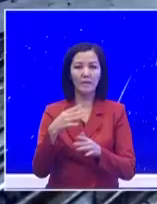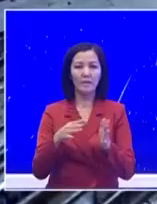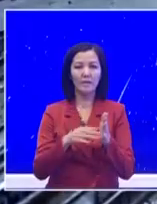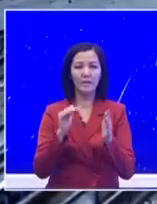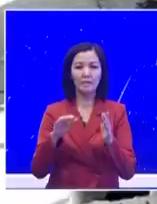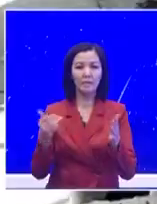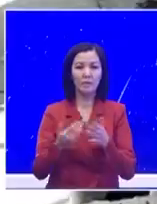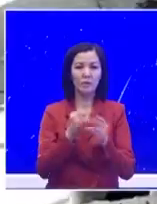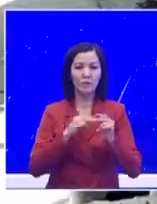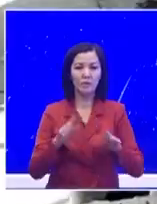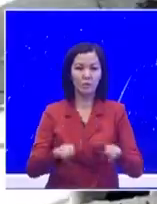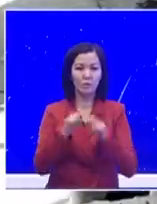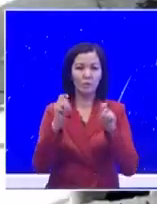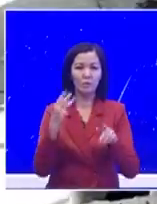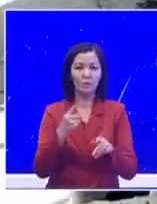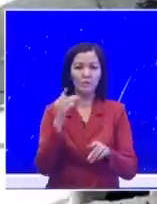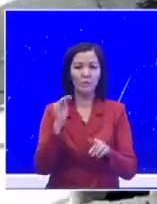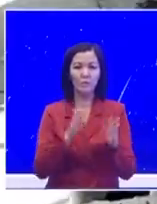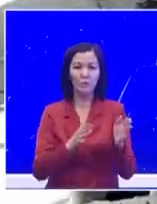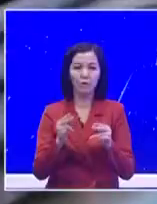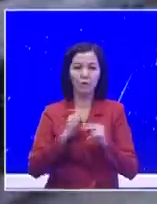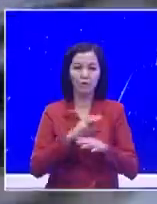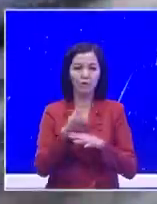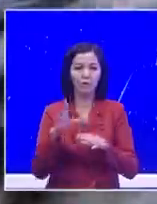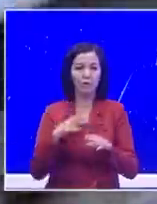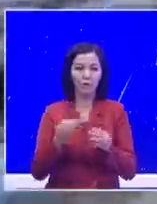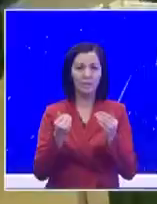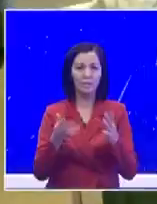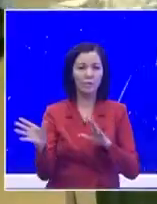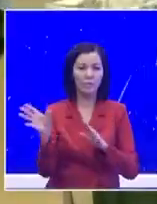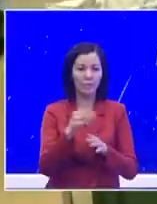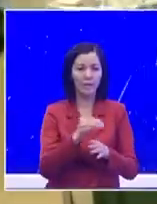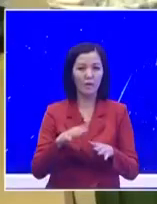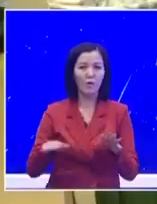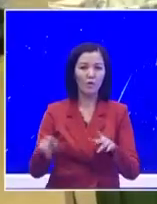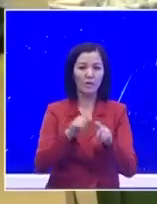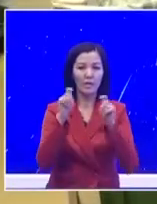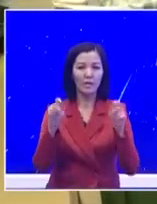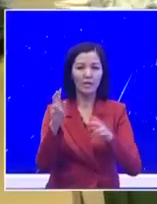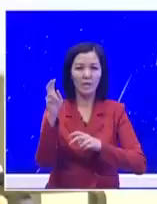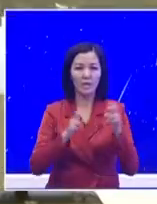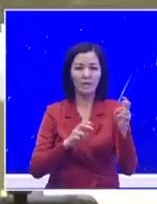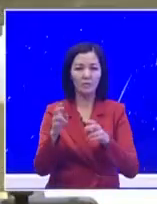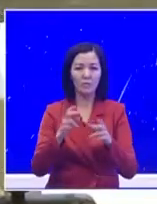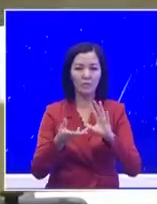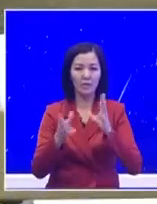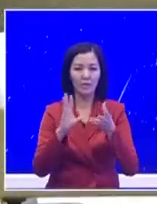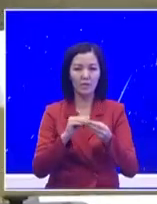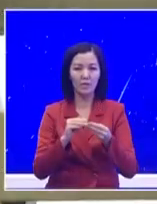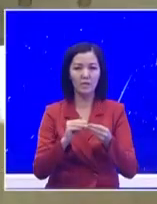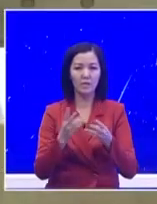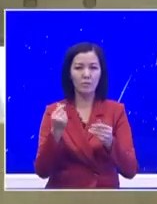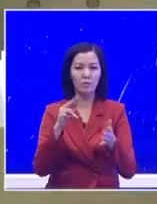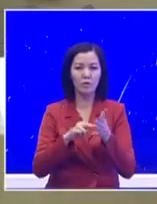орны ашылды. Оның 31 мыңнан астамы тұрақты жұмыспен қамтылды. Мұның барлығы өңірде ашылған кәсіпорындардың жемісі. Бюджет